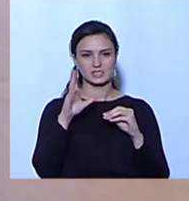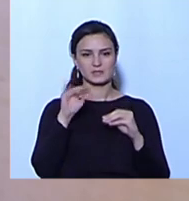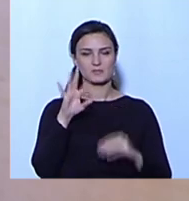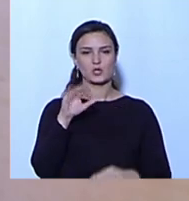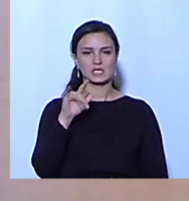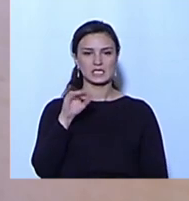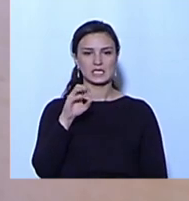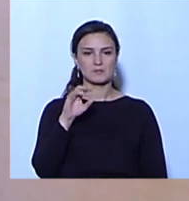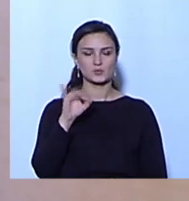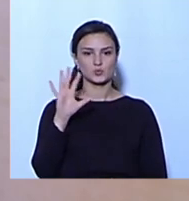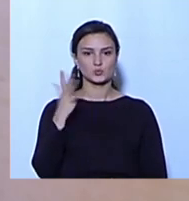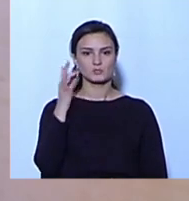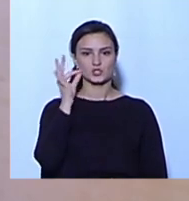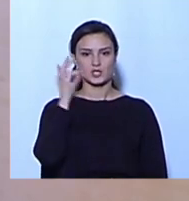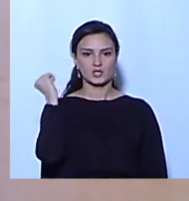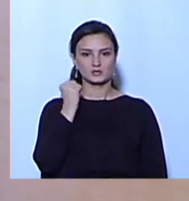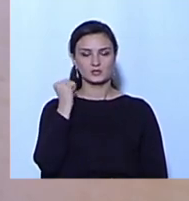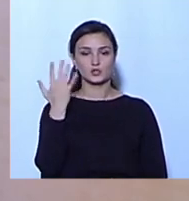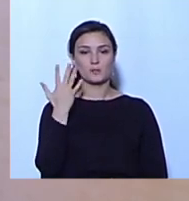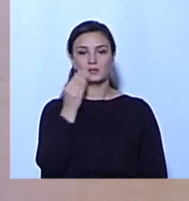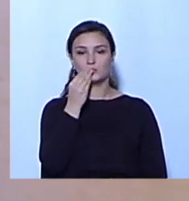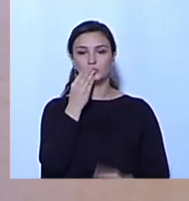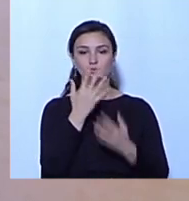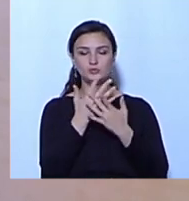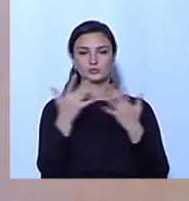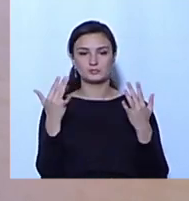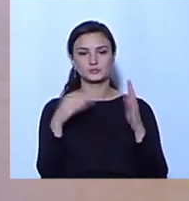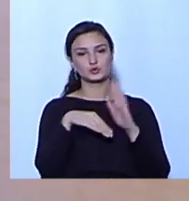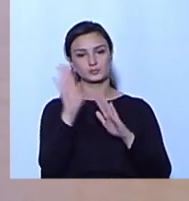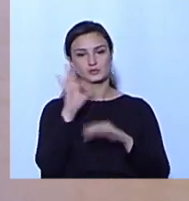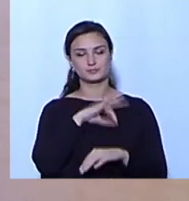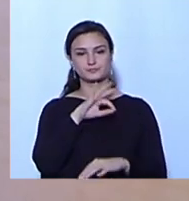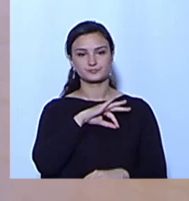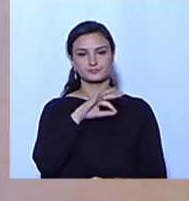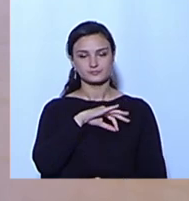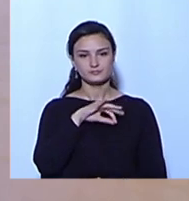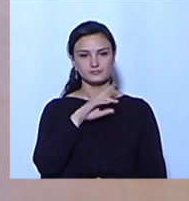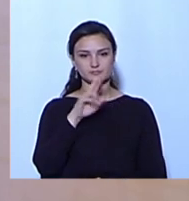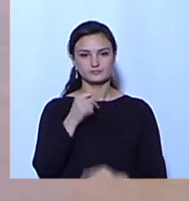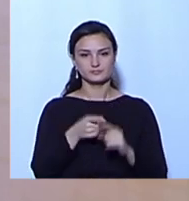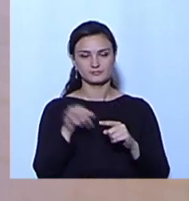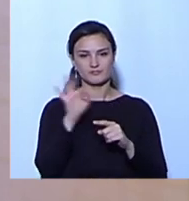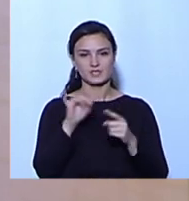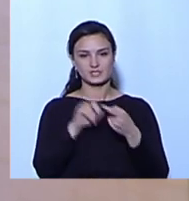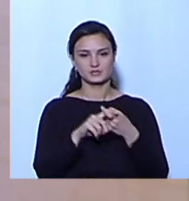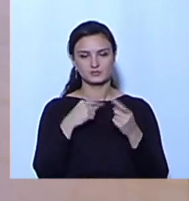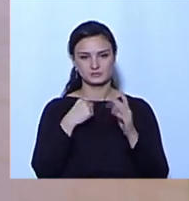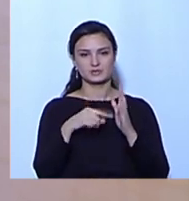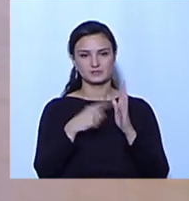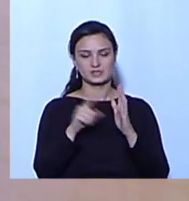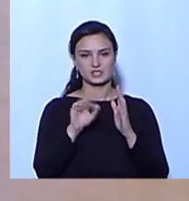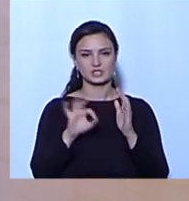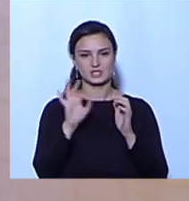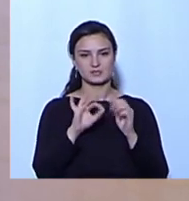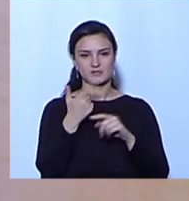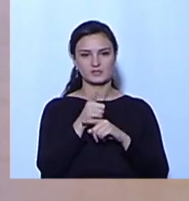ჰიპოგლიკემიის დროს, ანუ უცებ რომ დაგვეცა შაქარი, რომელი პროდუქტები აჯობებს გამოვიყენოთ? აი ამას ეხება ჩემი კითხვა, ხოლო რაც